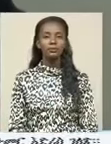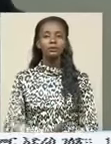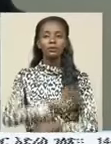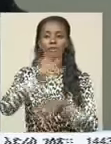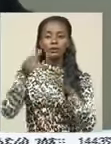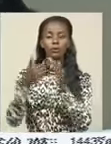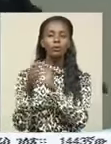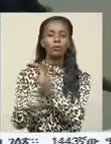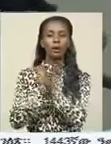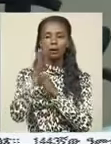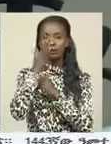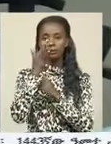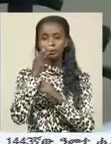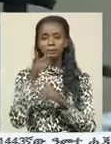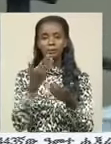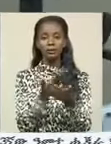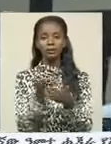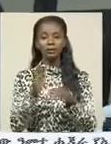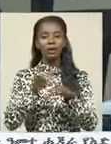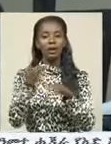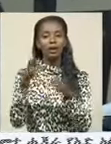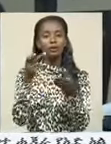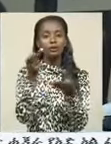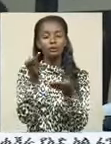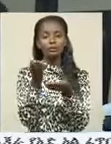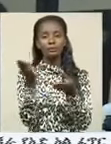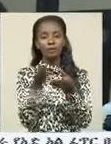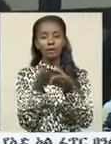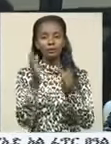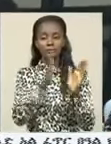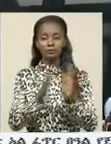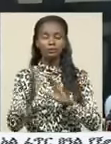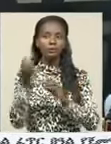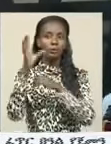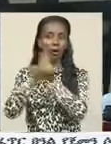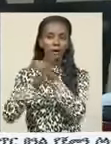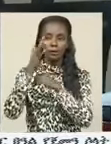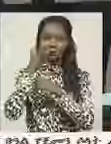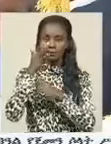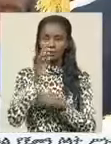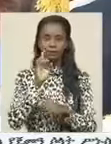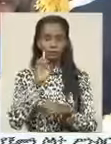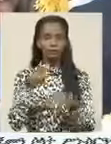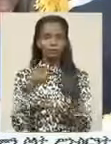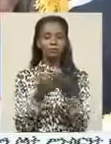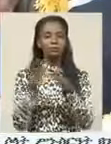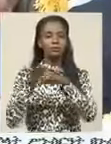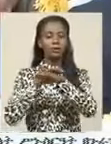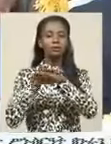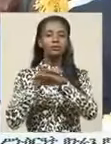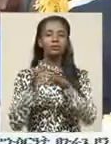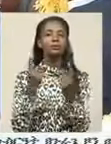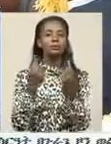በሁሉም ሀገራት ልምድ፣ በነገራችን ላይ ይህንን ዶኩመንት ስናዘጋጅ የብዙ ሀገራት ልምድ ነው ለመዳሰስ የሞከር ነው።